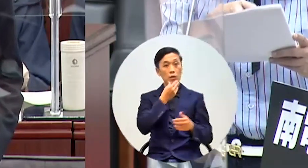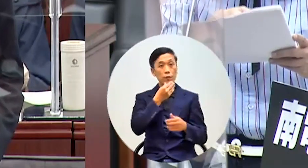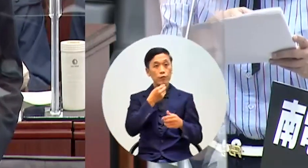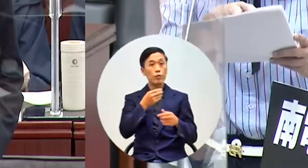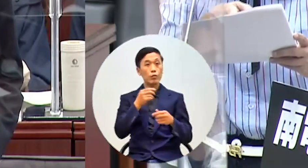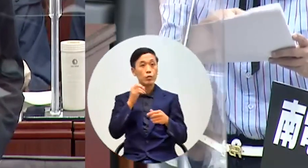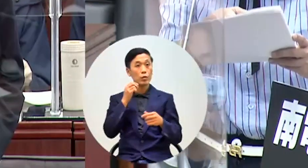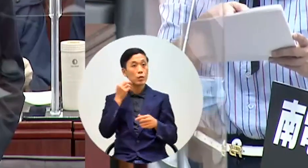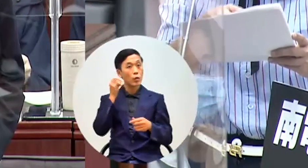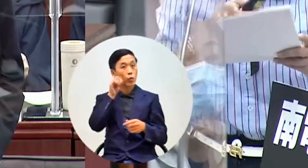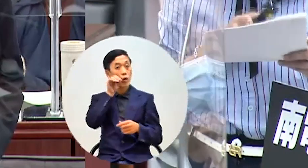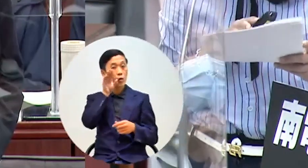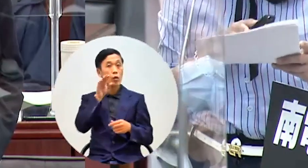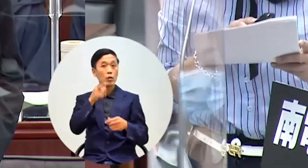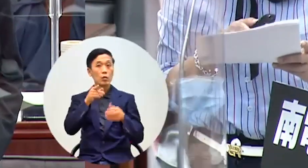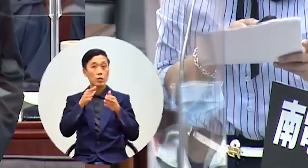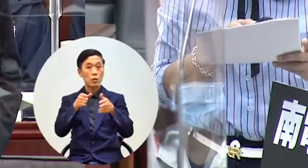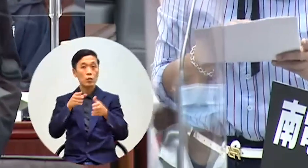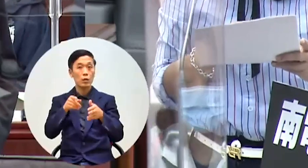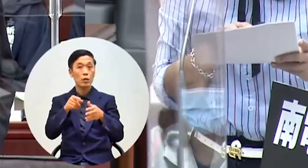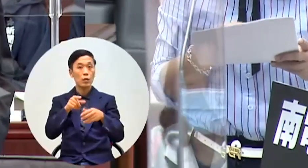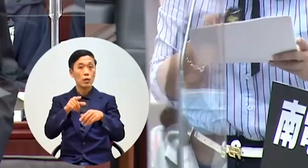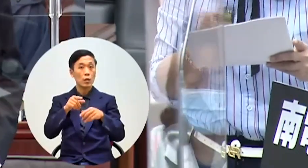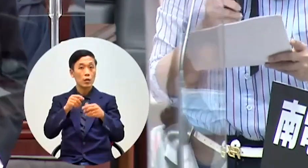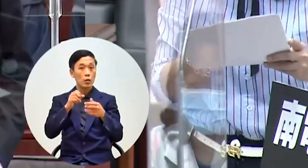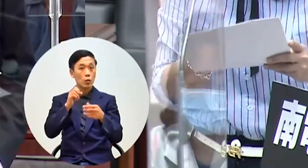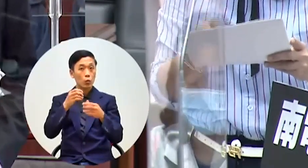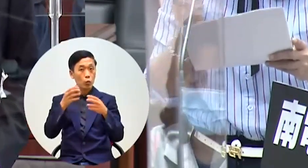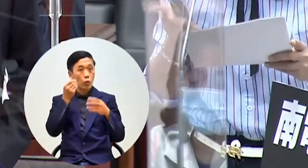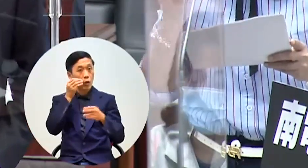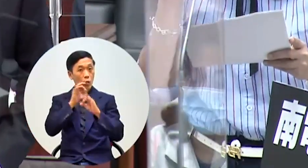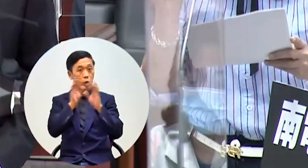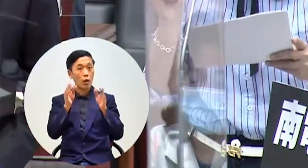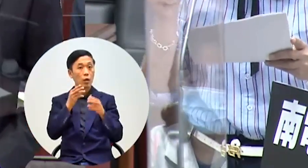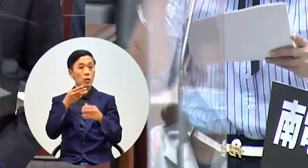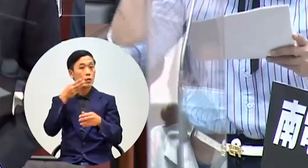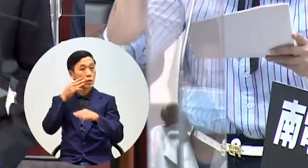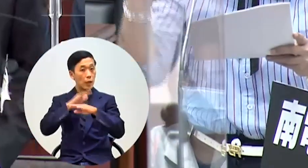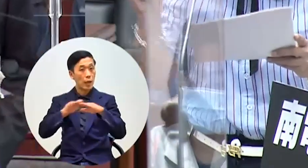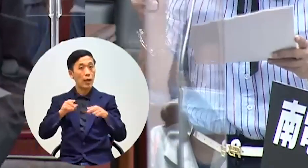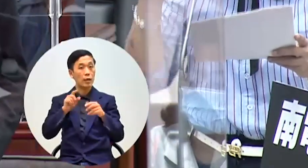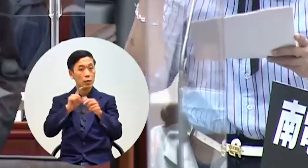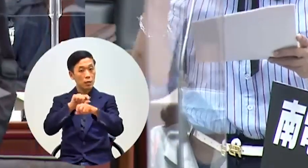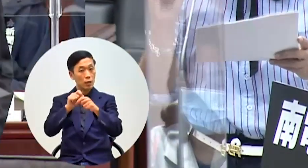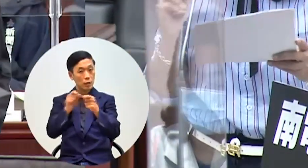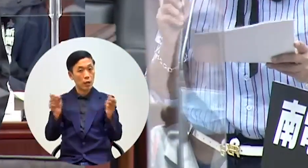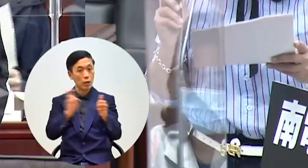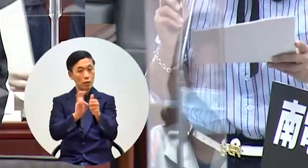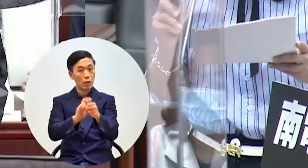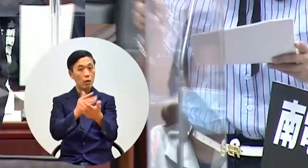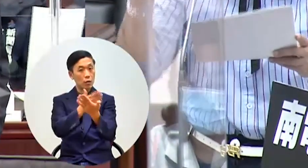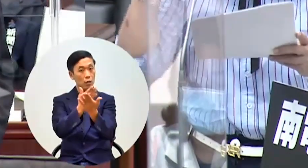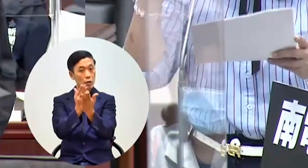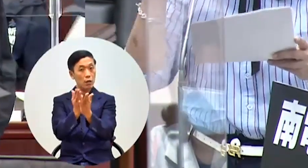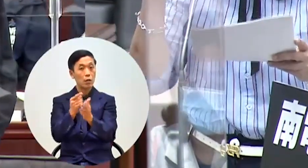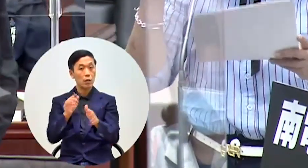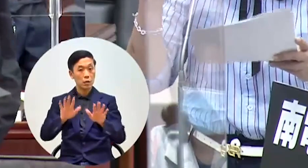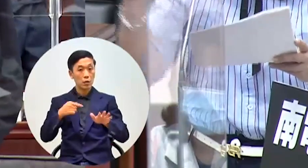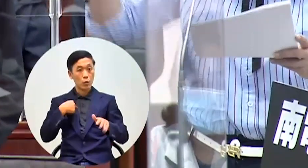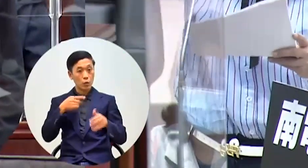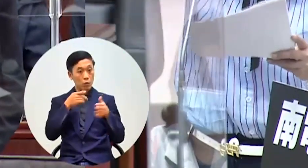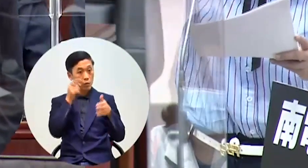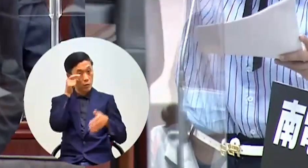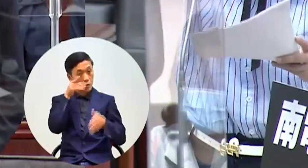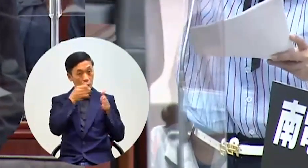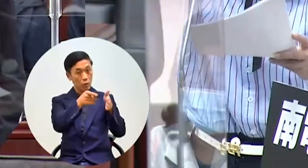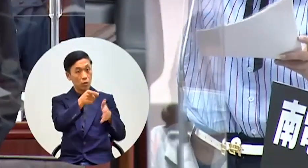通、治安、市容、防疫跟长照哦。好，所以我希望市长你好好的，今天我跟你讨论的这几个问题都有关